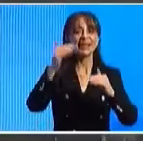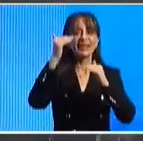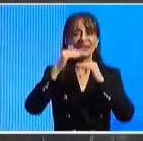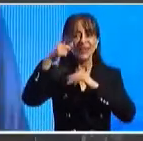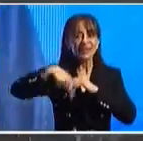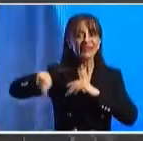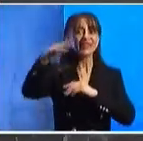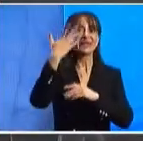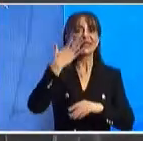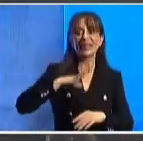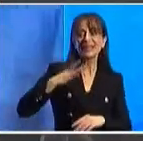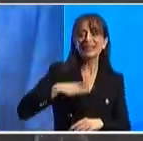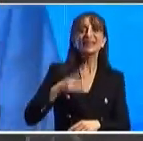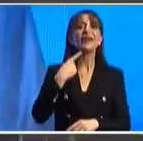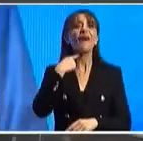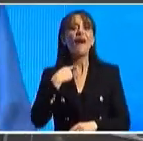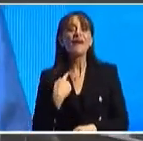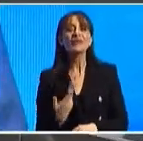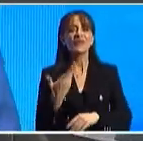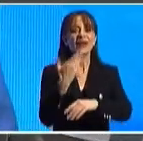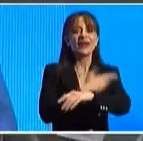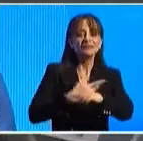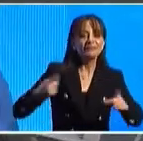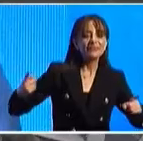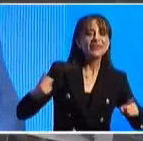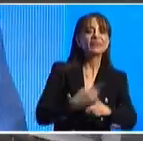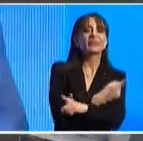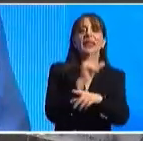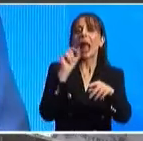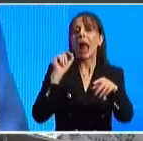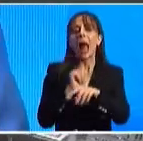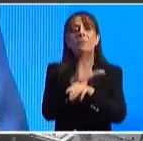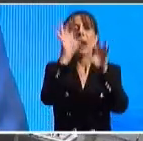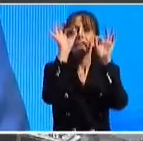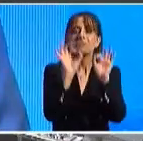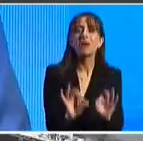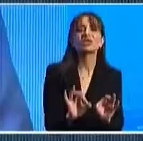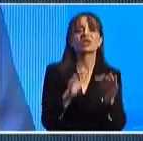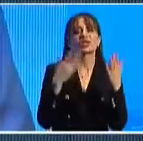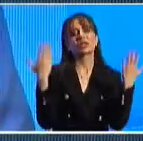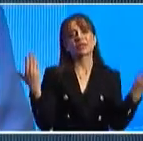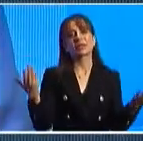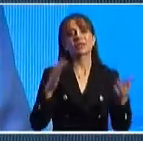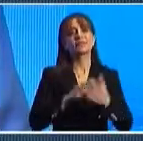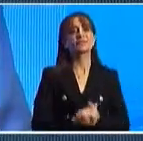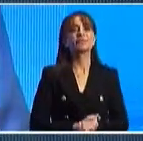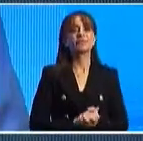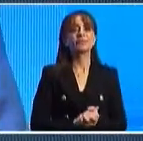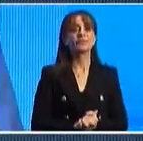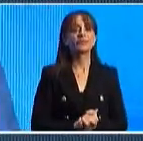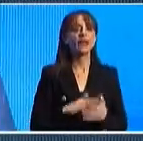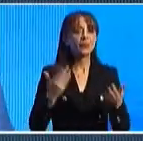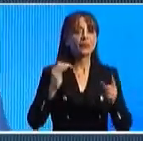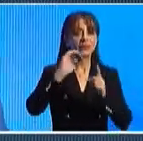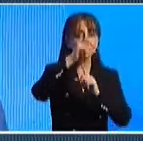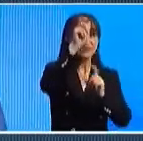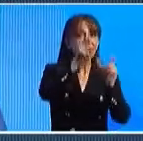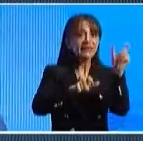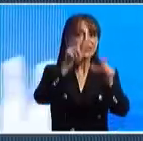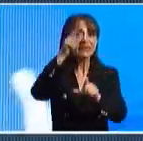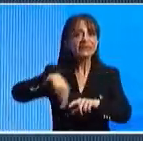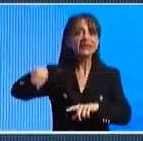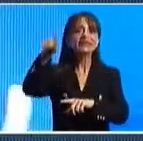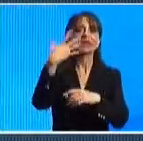arzuladığı hizmetleri inşallah bir an önce getireceğiz. Tabii bu manada taksicilerimizin de işte